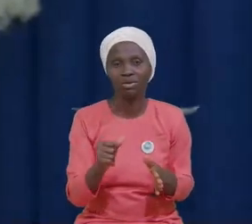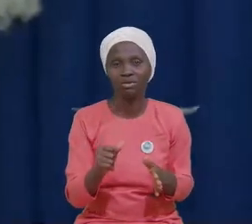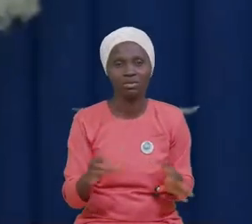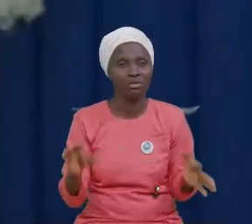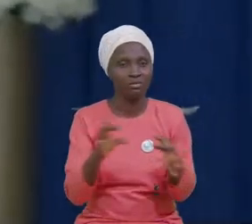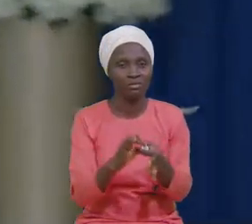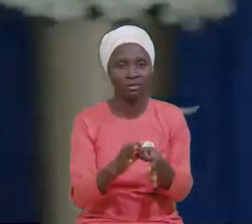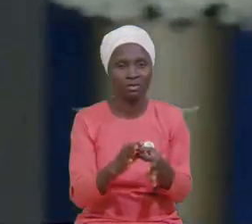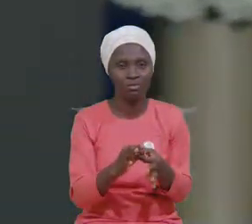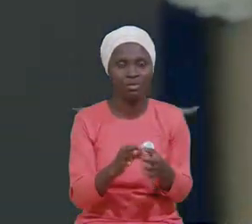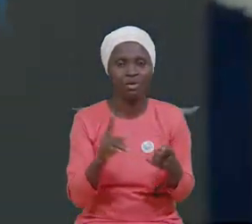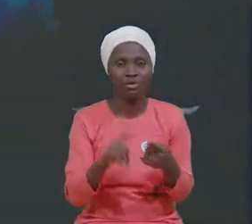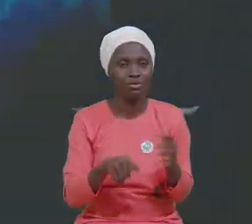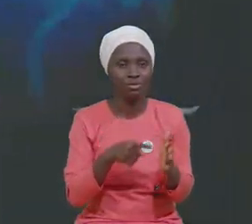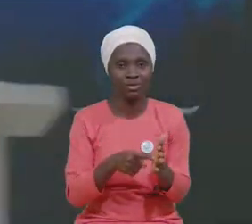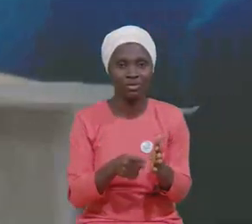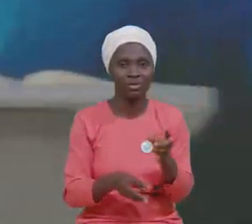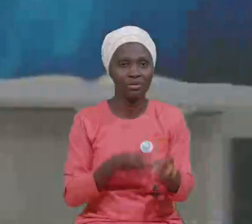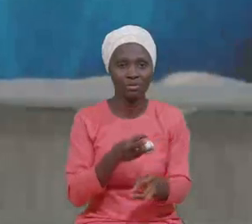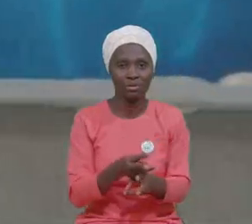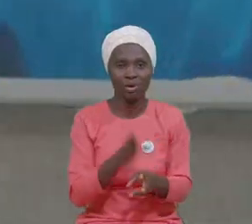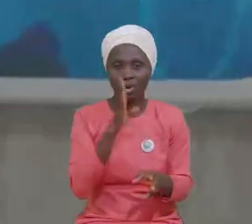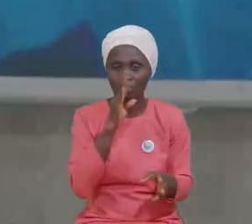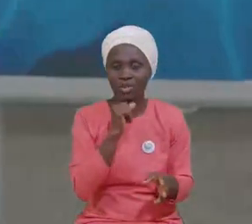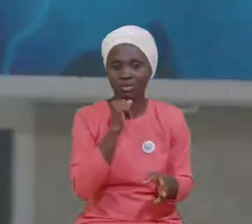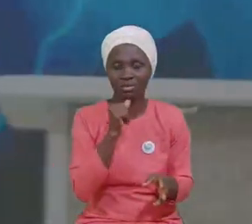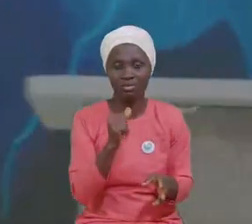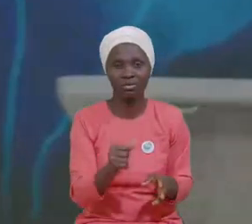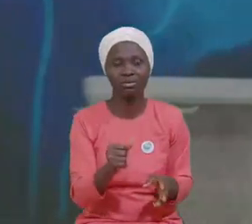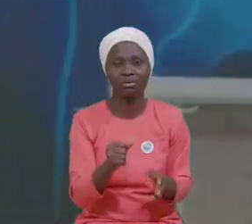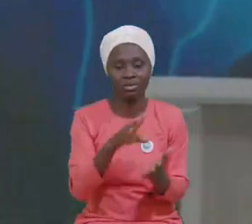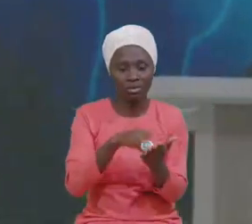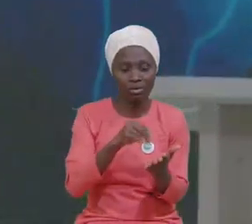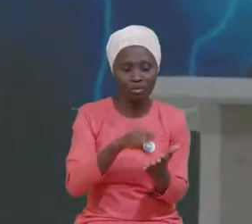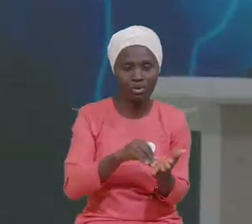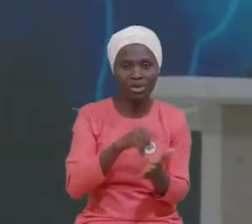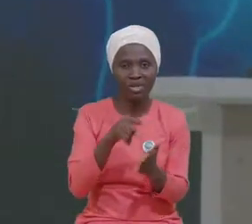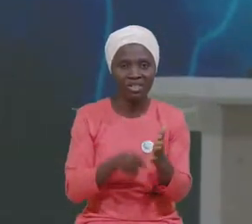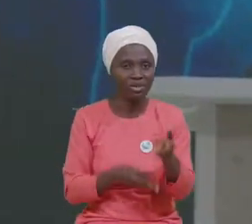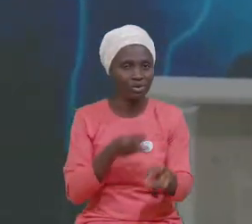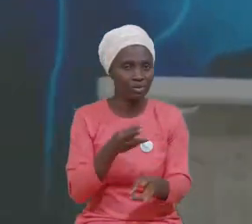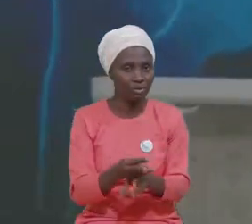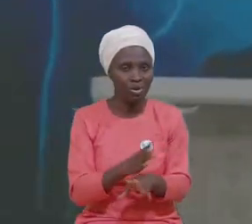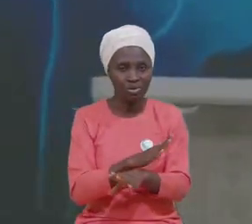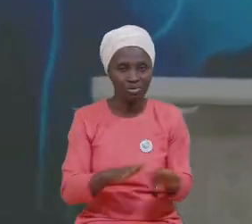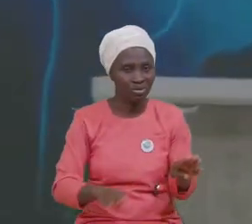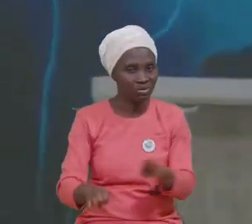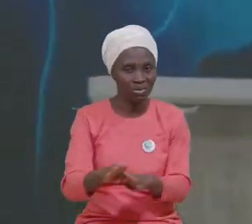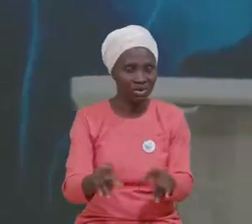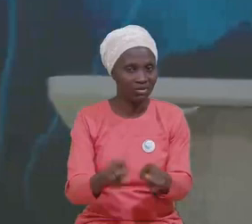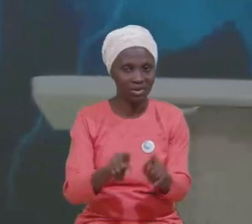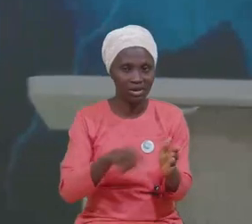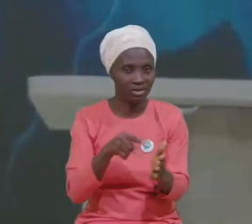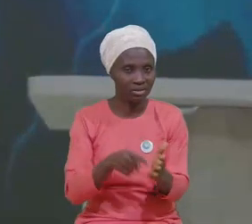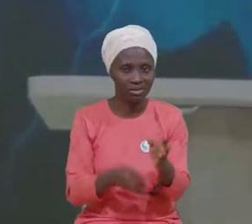siècle présent. Ne vous conformez pas au siècle présent. Ne copiez pas ce siècle présent. N'agissez pas comme